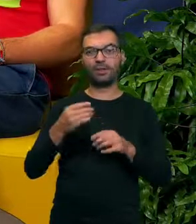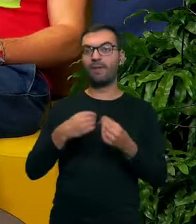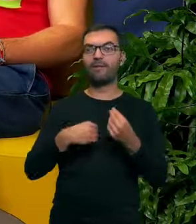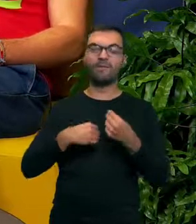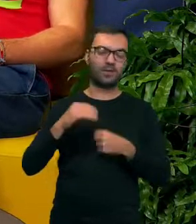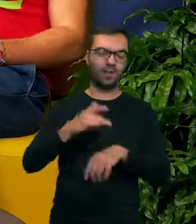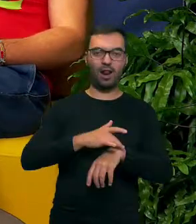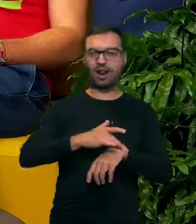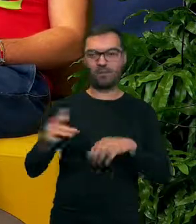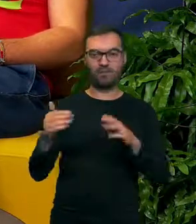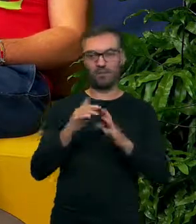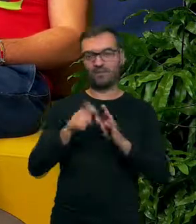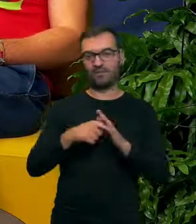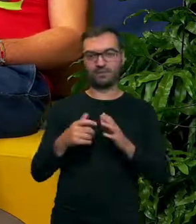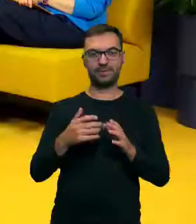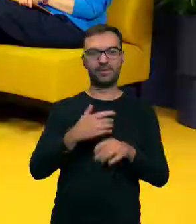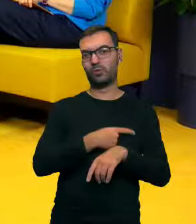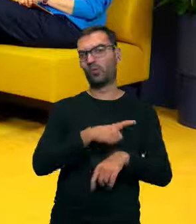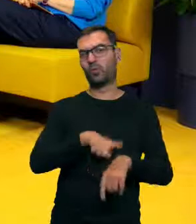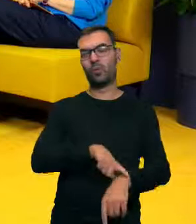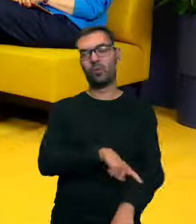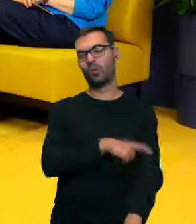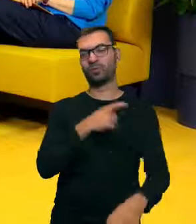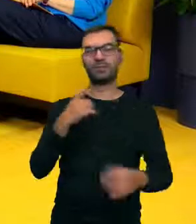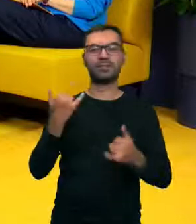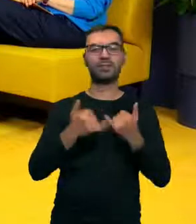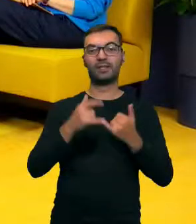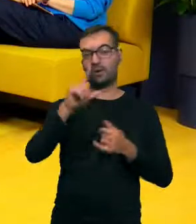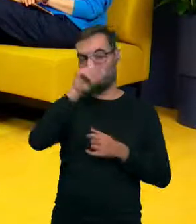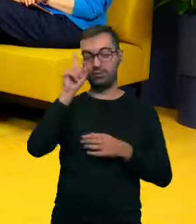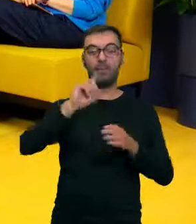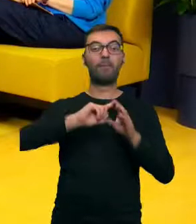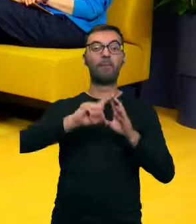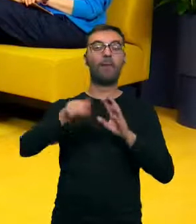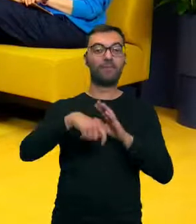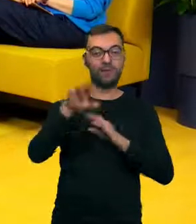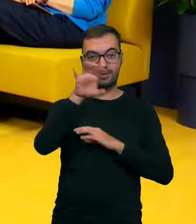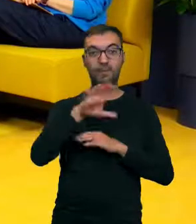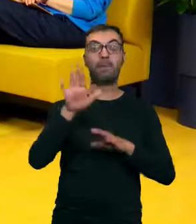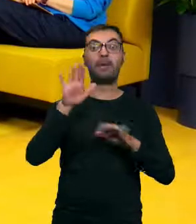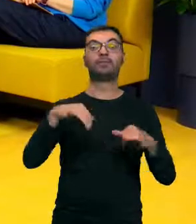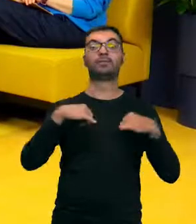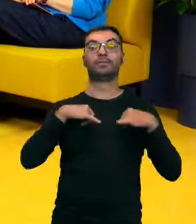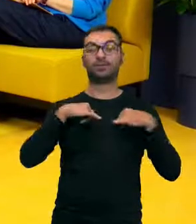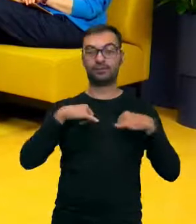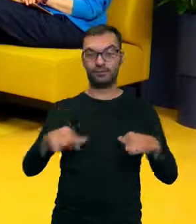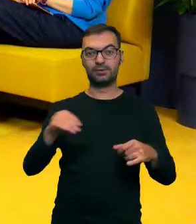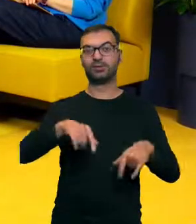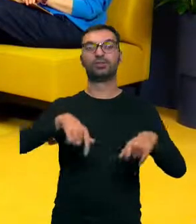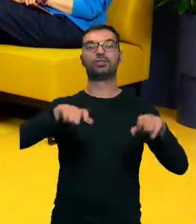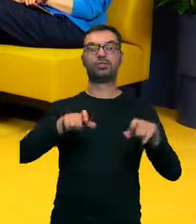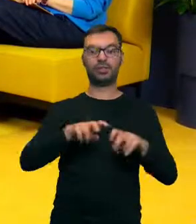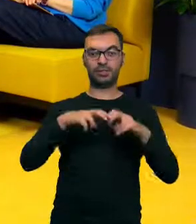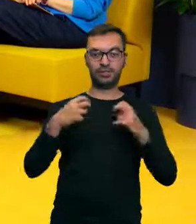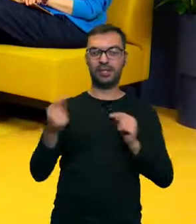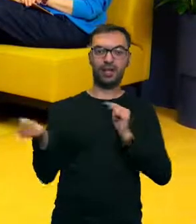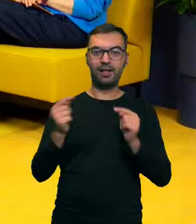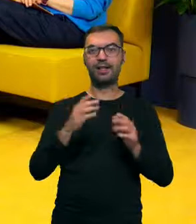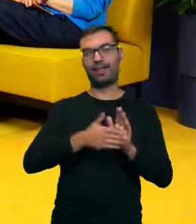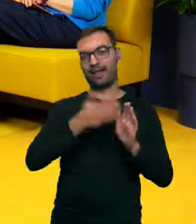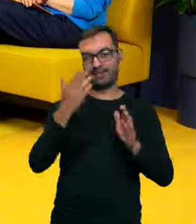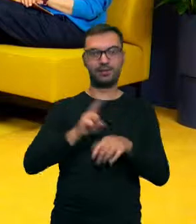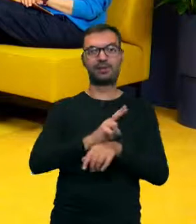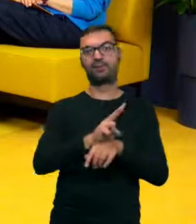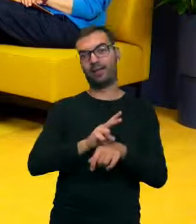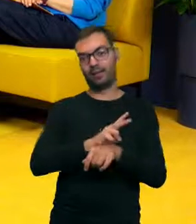film. A to znaczy, jeżeli ludzie jeszcze po obejrzeniu tego filmu jeszcze mają siłę, wiesz, siedzieć z nami i poświęcić kolejne